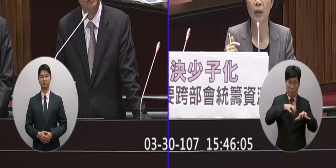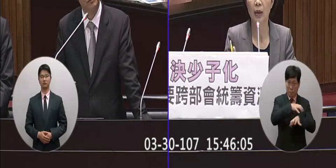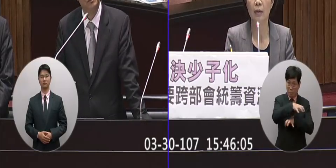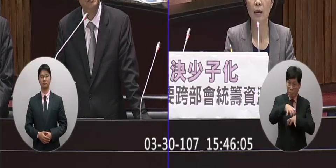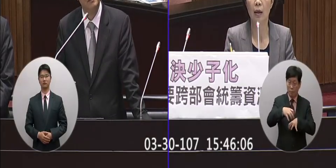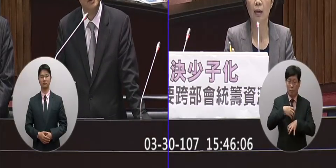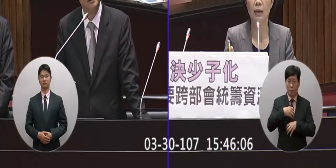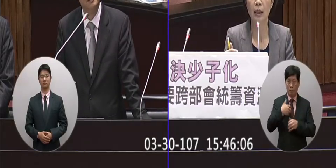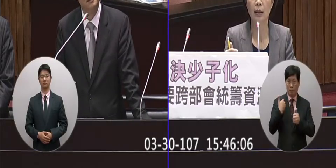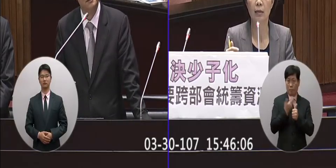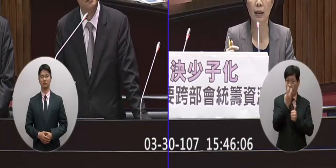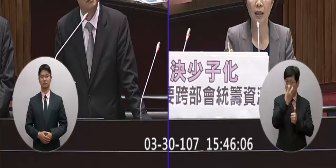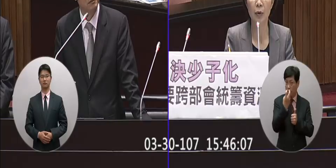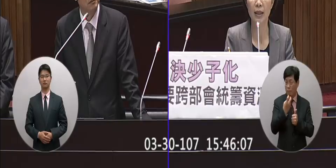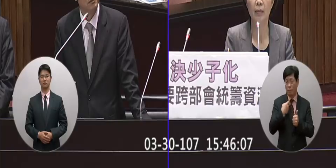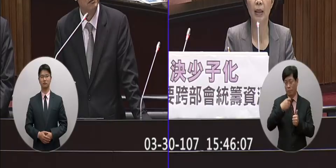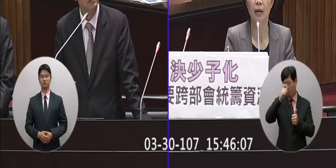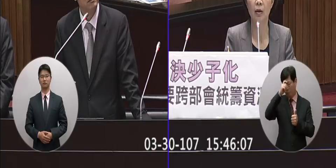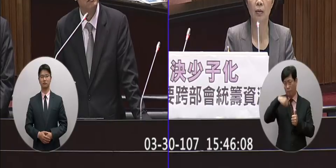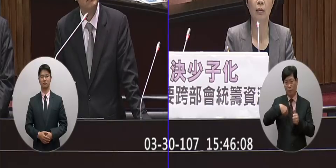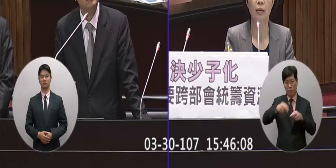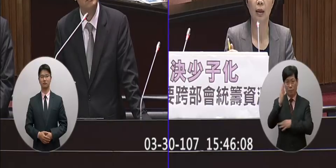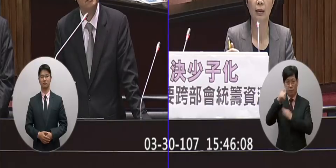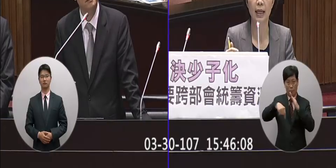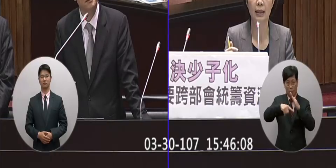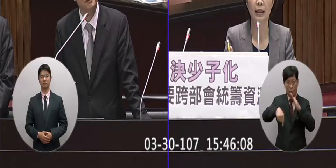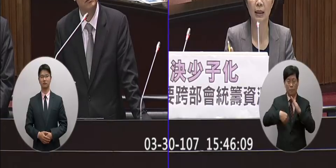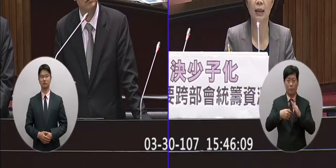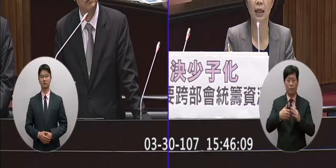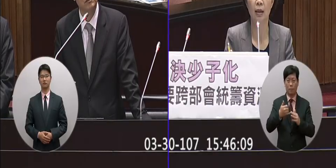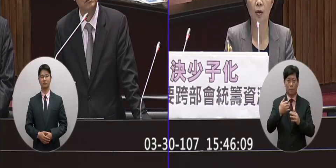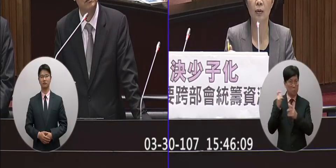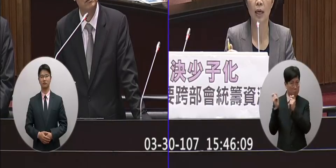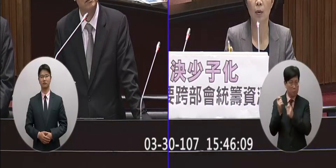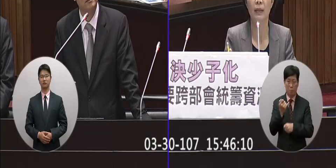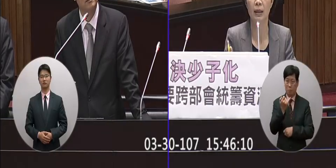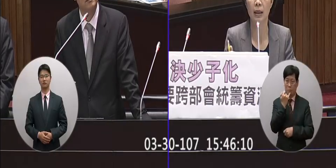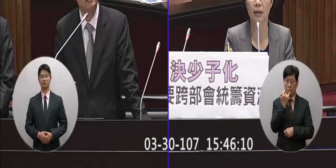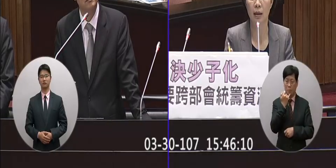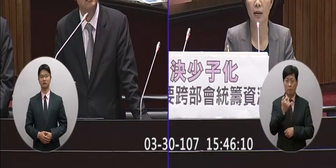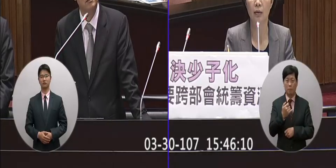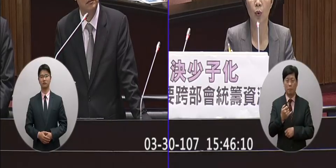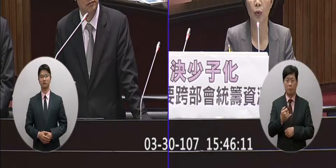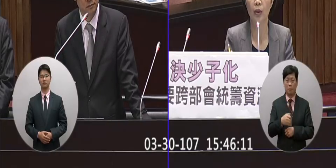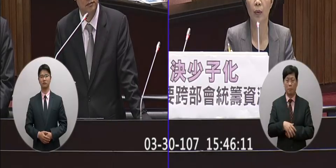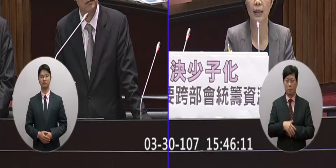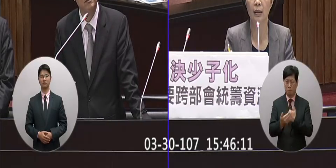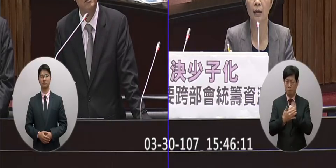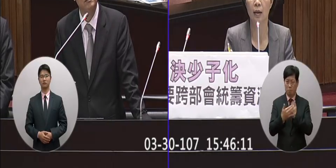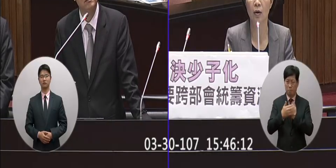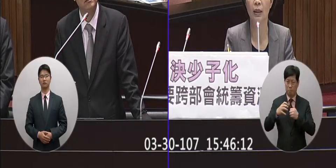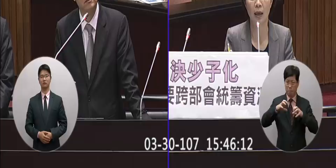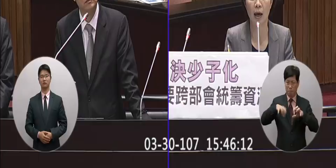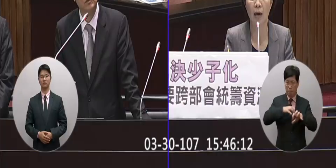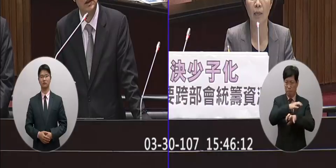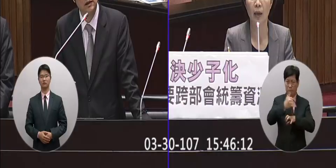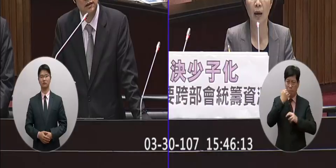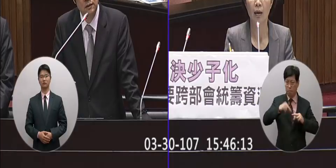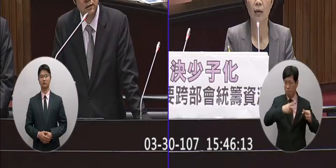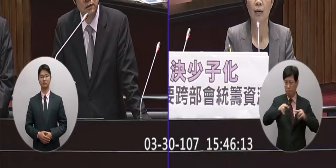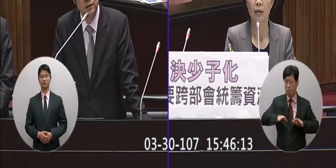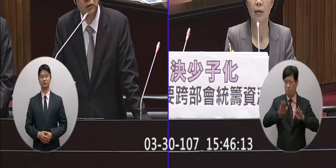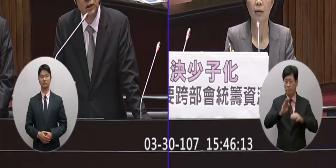境，我希望这个行政院这边能够在近期内能够让我们的这个整个托育的环境能够更